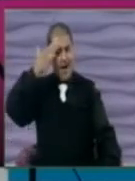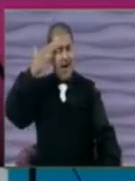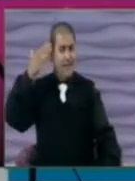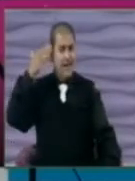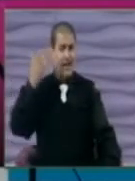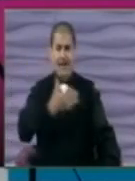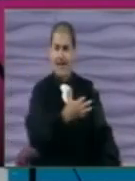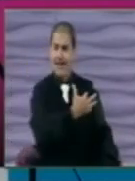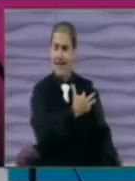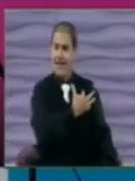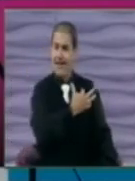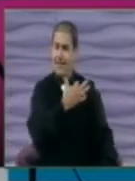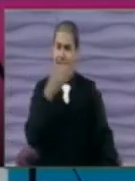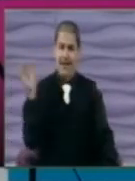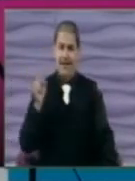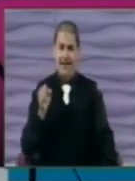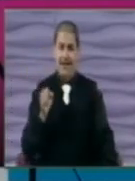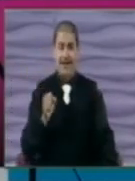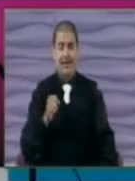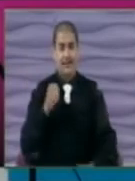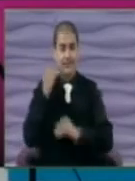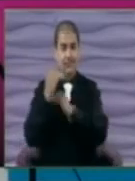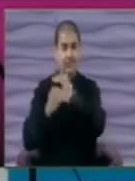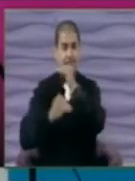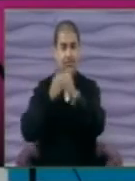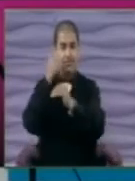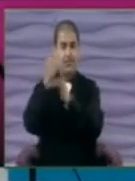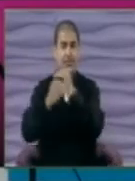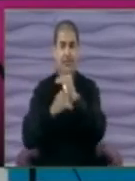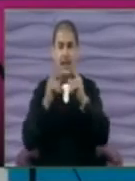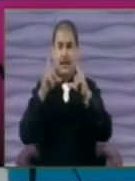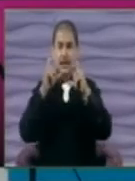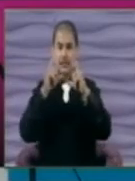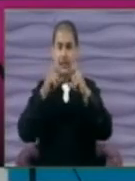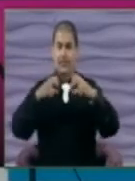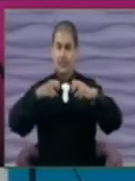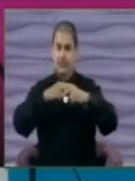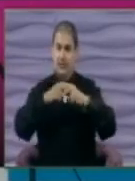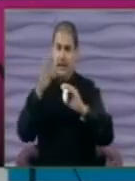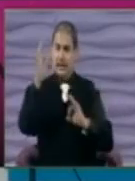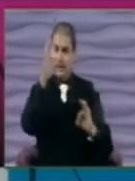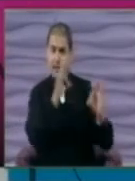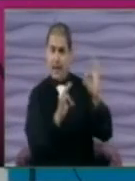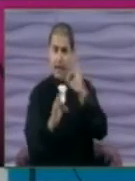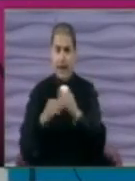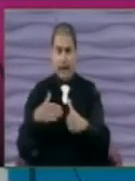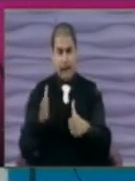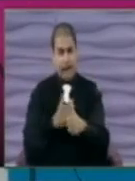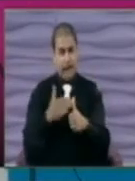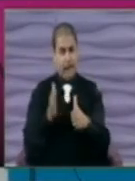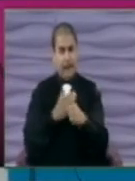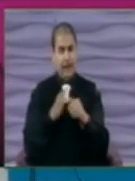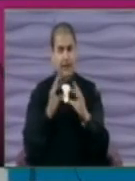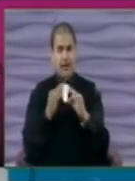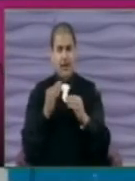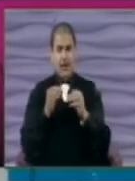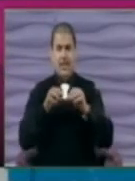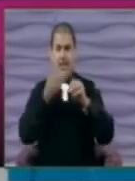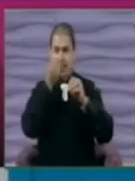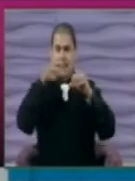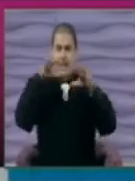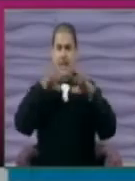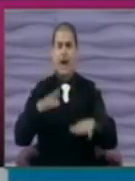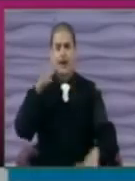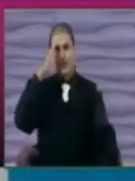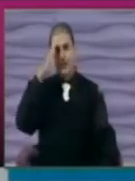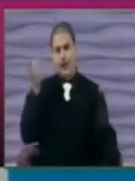ان شاء الله بنشوف صورك وتصاميمك يعني بتصير عالميه لانه فعلا بتستاهل، تصويرك كثير رائع. شكرا لك. شكرا لوجودك معنا